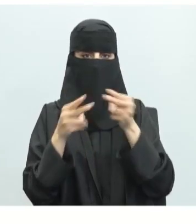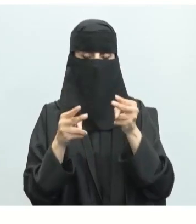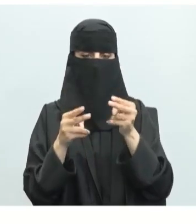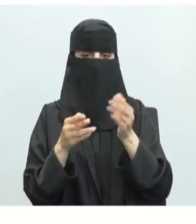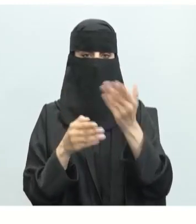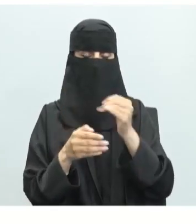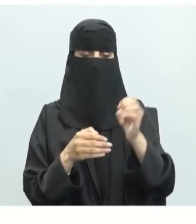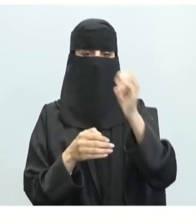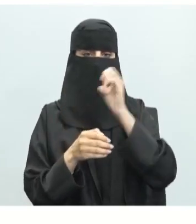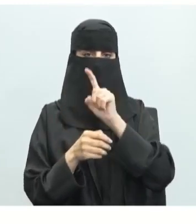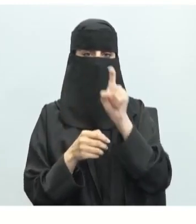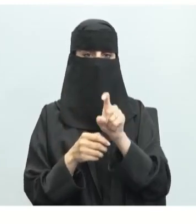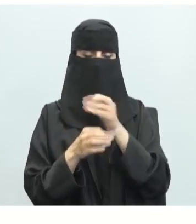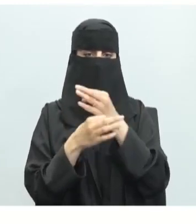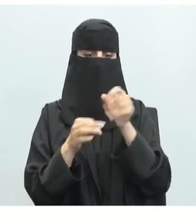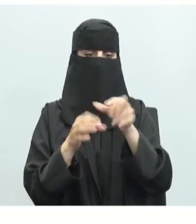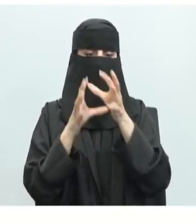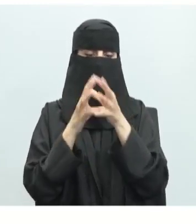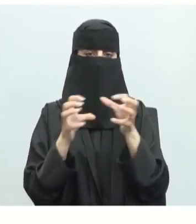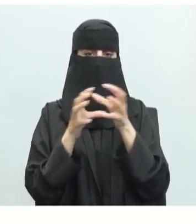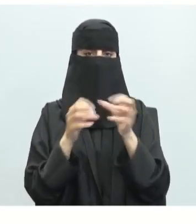يعطينا تعريفا للاستثناء؟